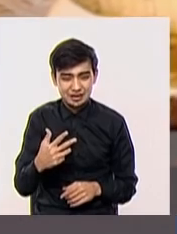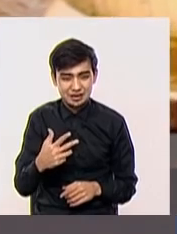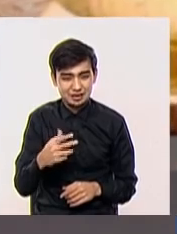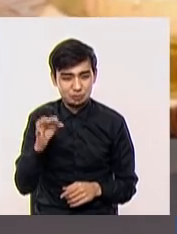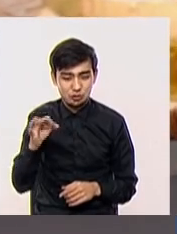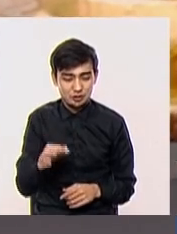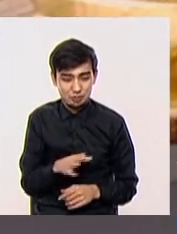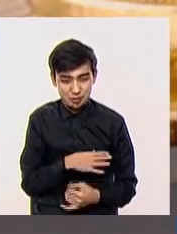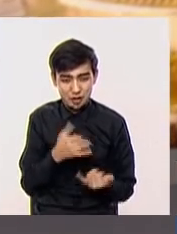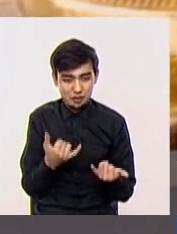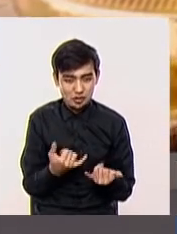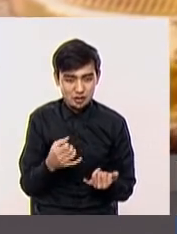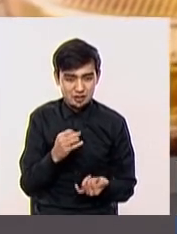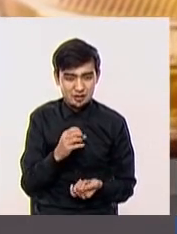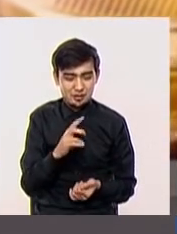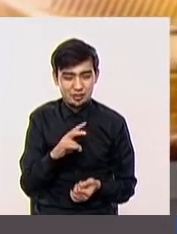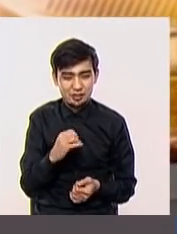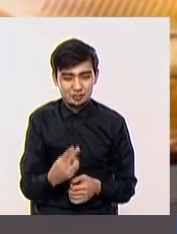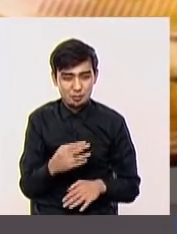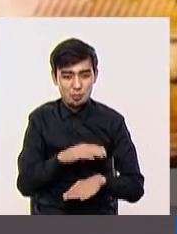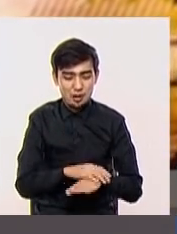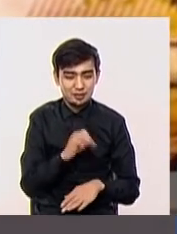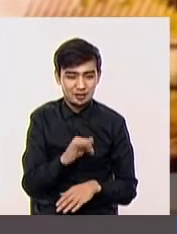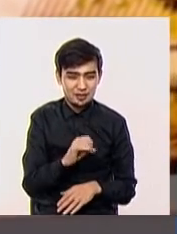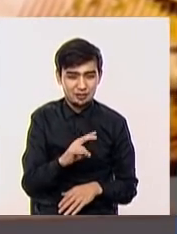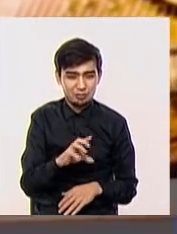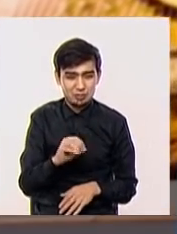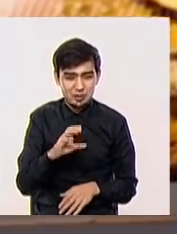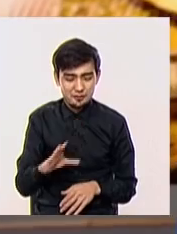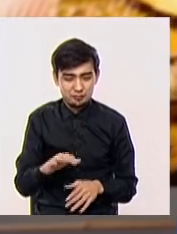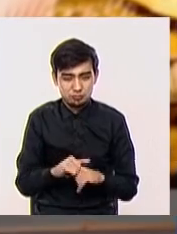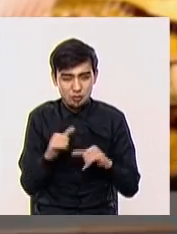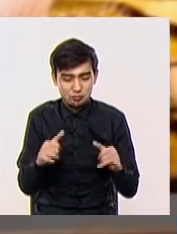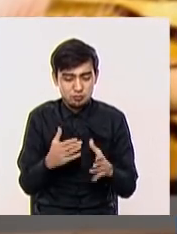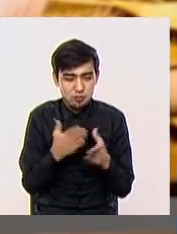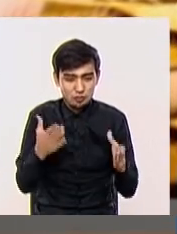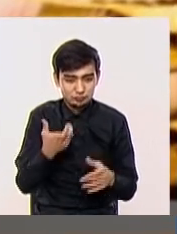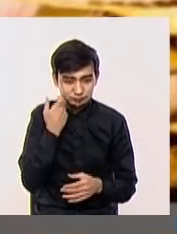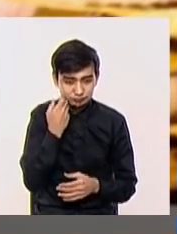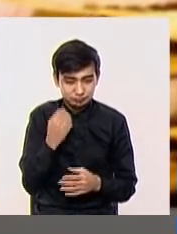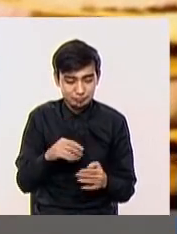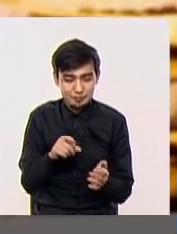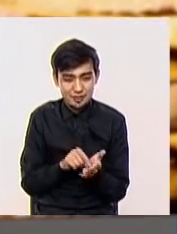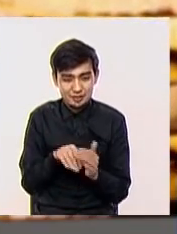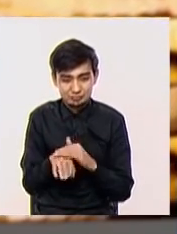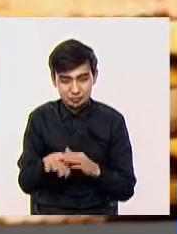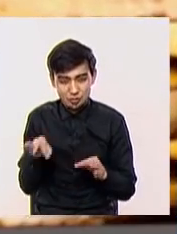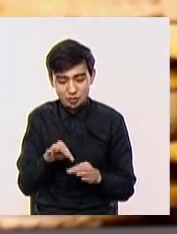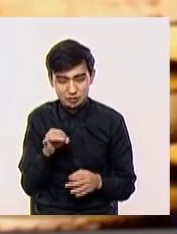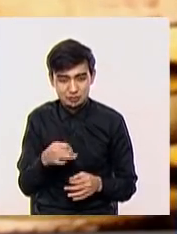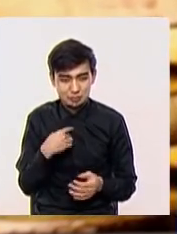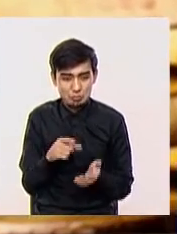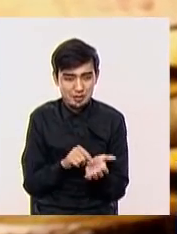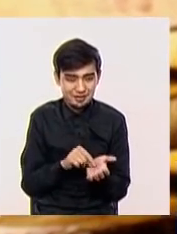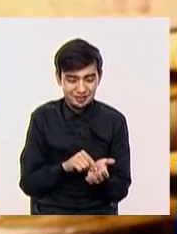2,73%. Почему ЕНПФ и Нацбанк не могут обеспечить большую прибыльность пенсионных вкладов? Что делать, чтобы не оказаться на